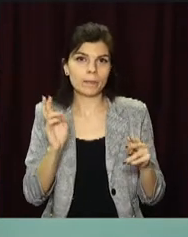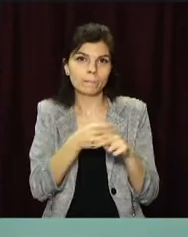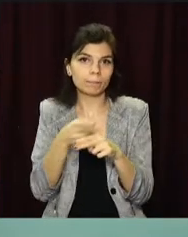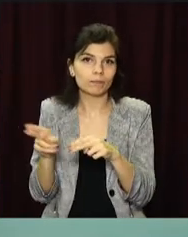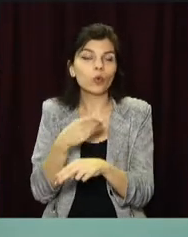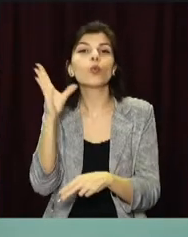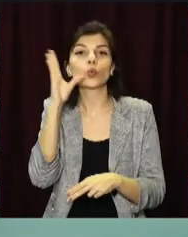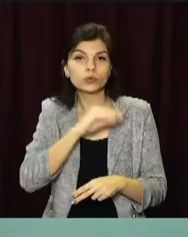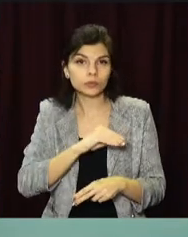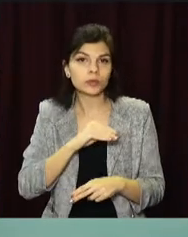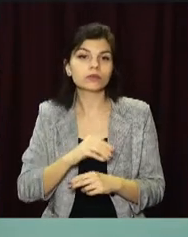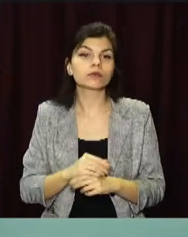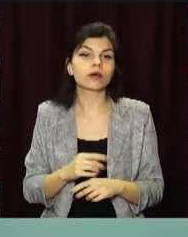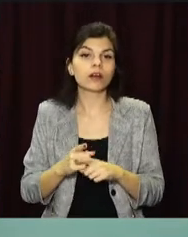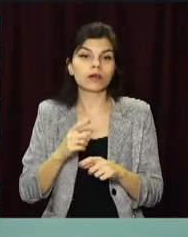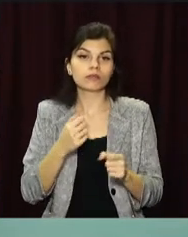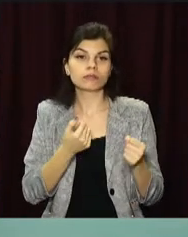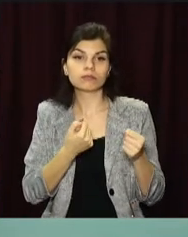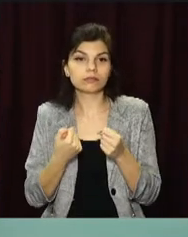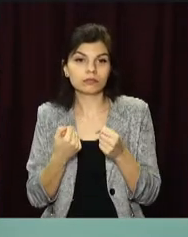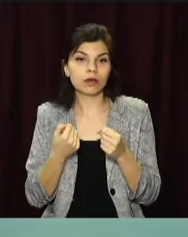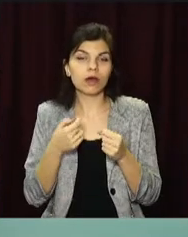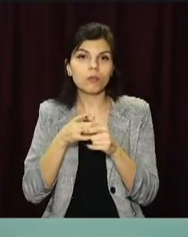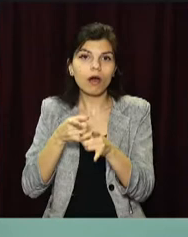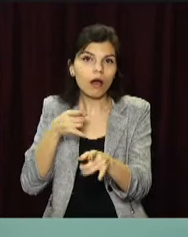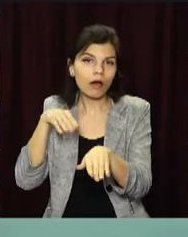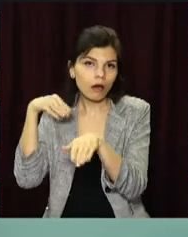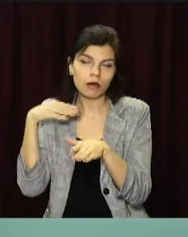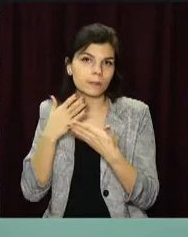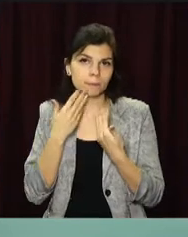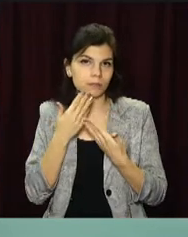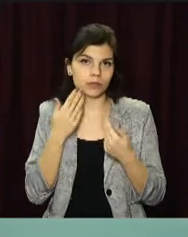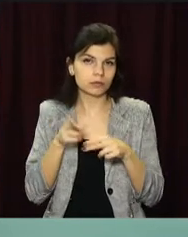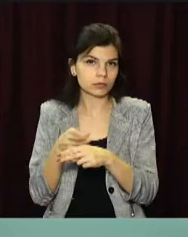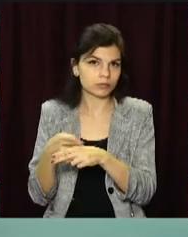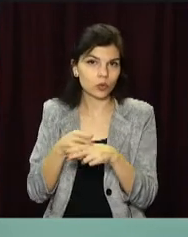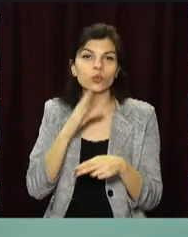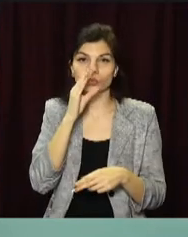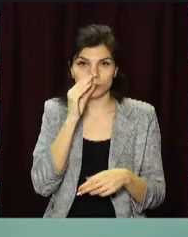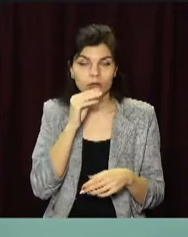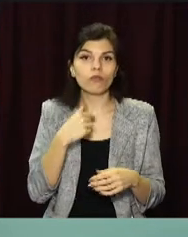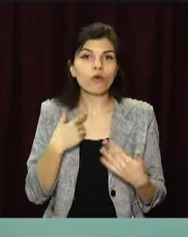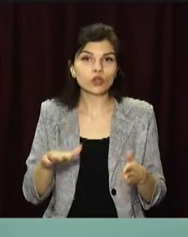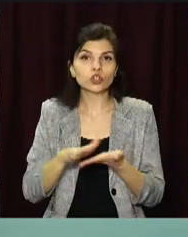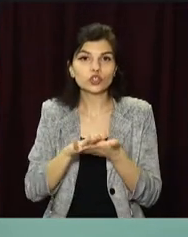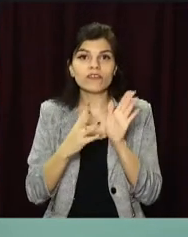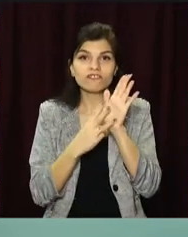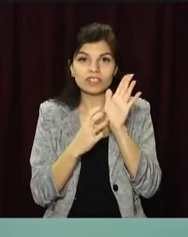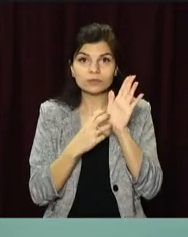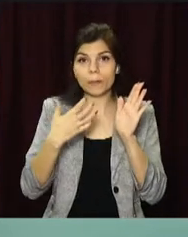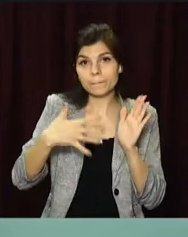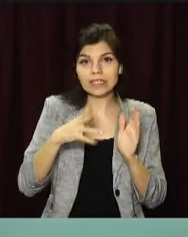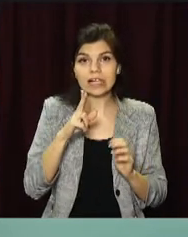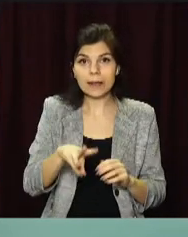щодо обмеження руху по дорогам Дніпропетровської області. На зараз у нас вже розчищено